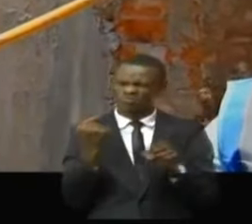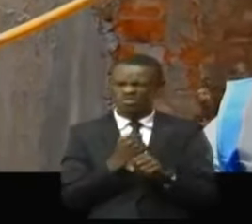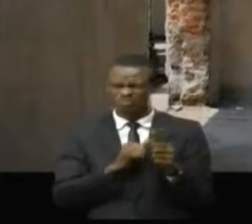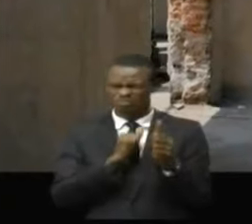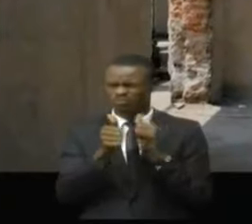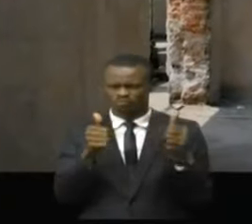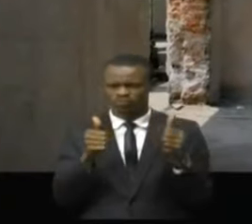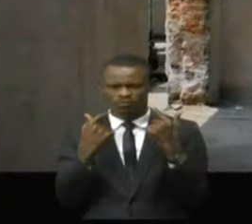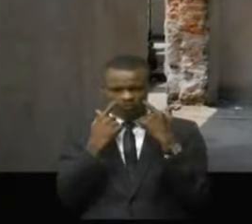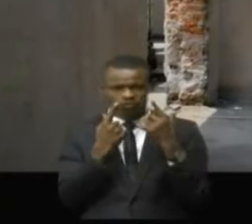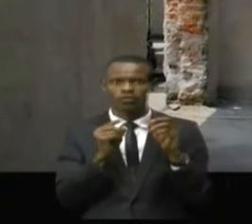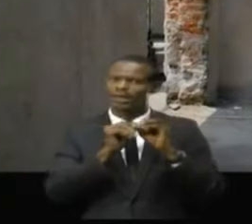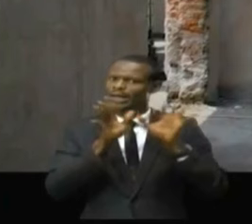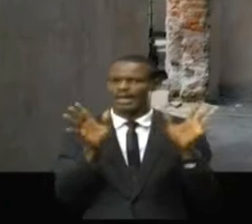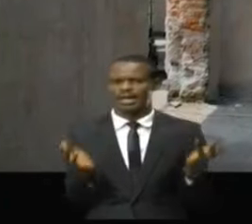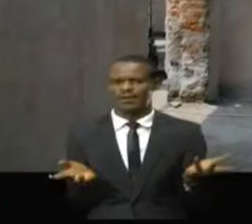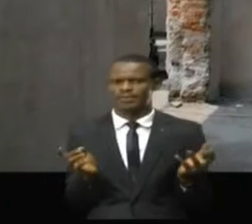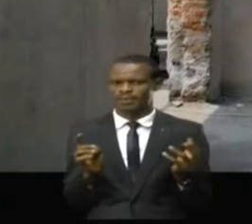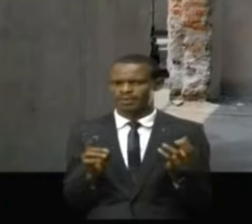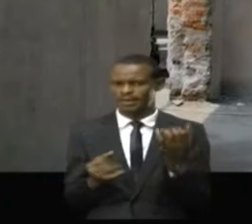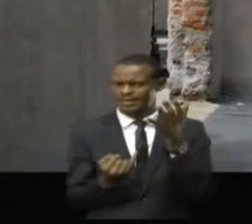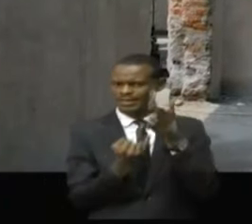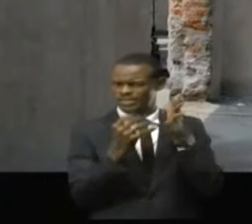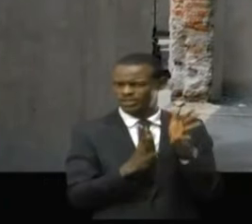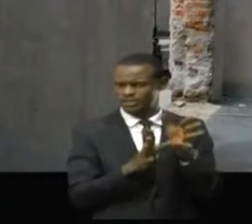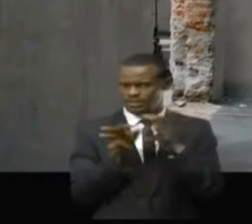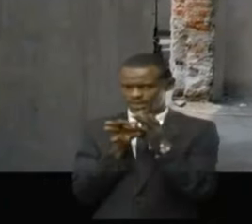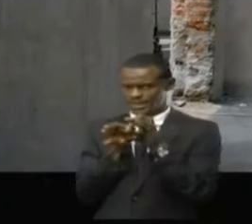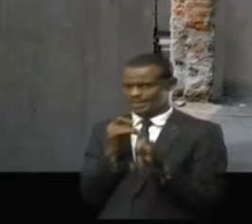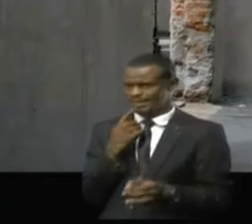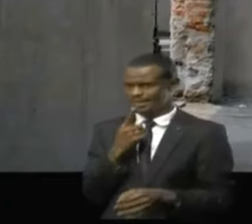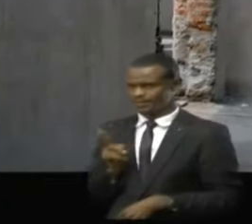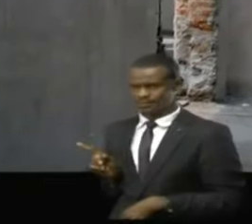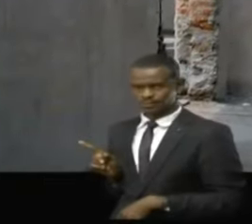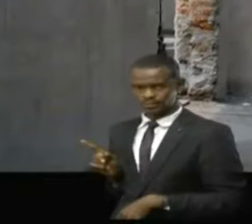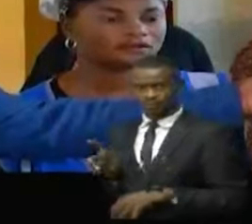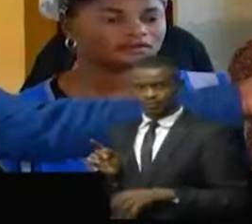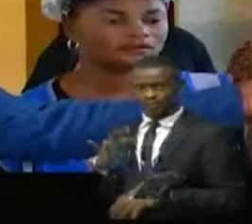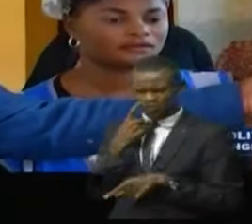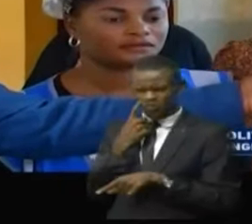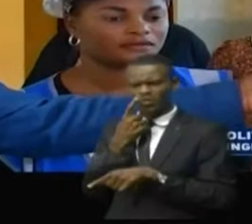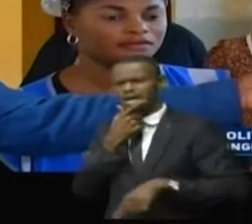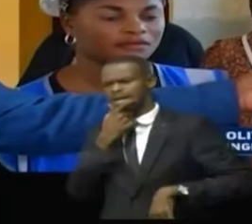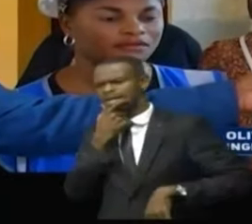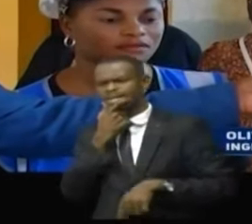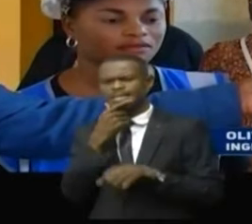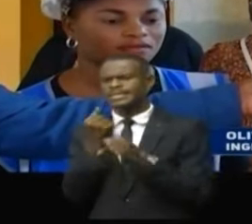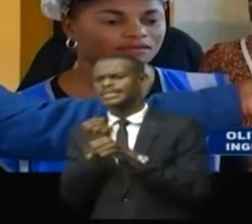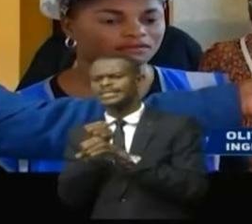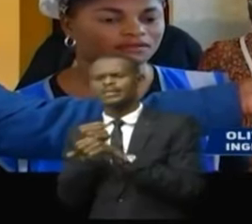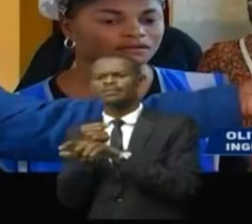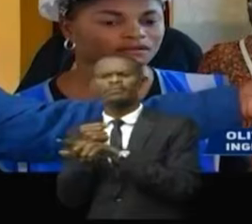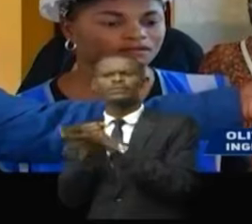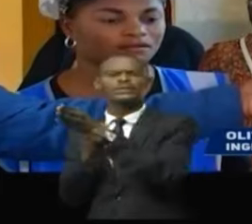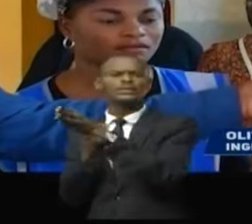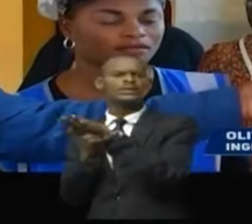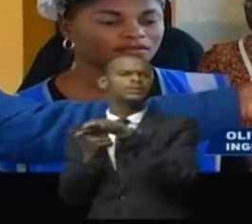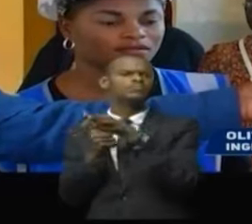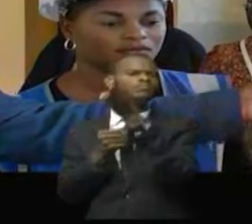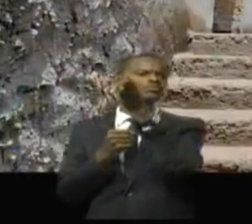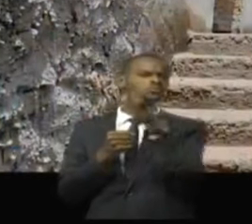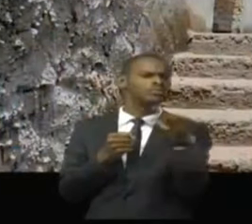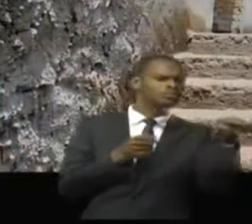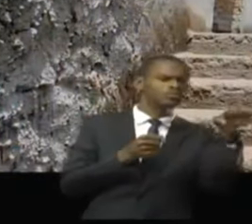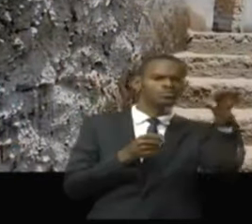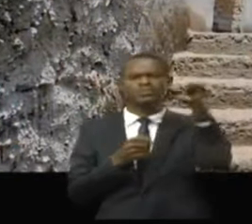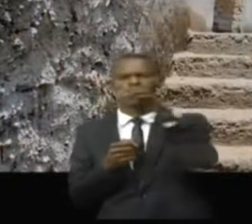ces travaux. Donc pour recontextualiser les travaux qui sont déjà faits à ce jour, ils concernent la réhabilitation de la partie brûlée,